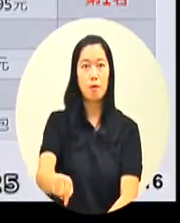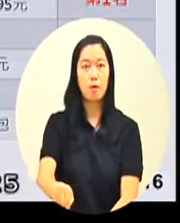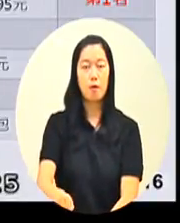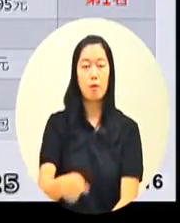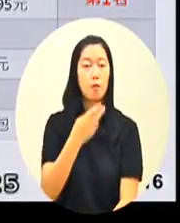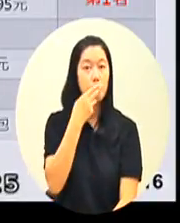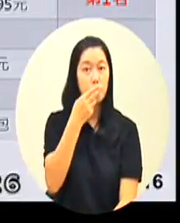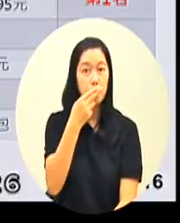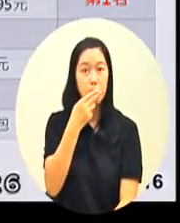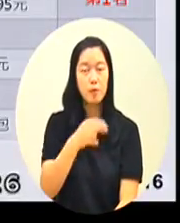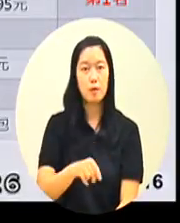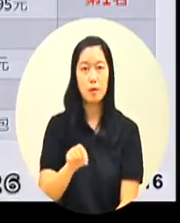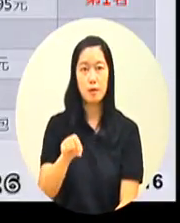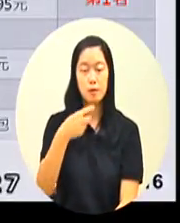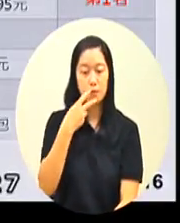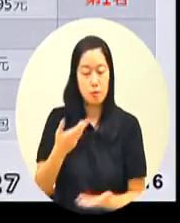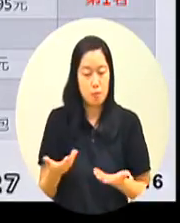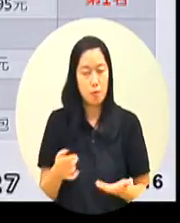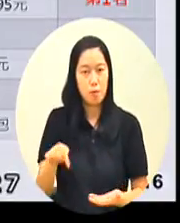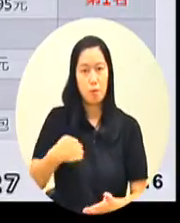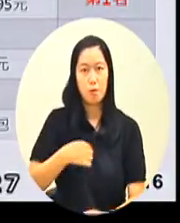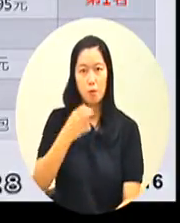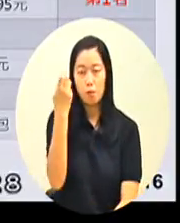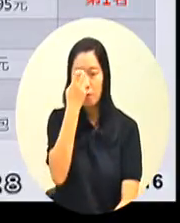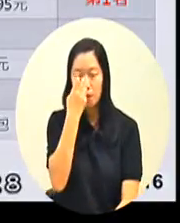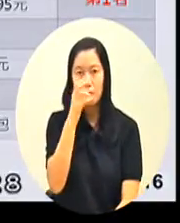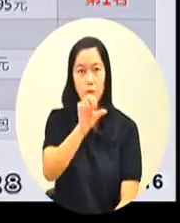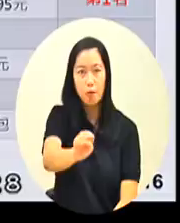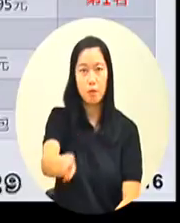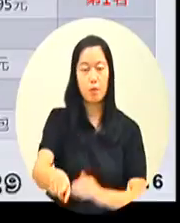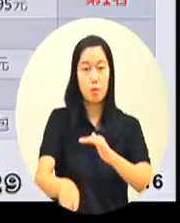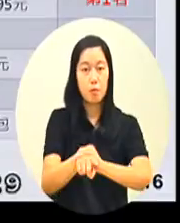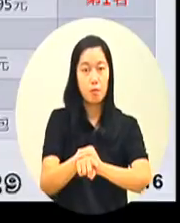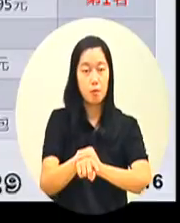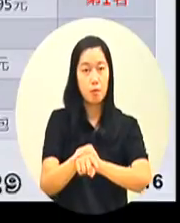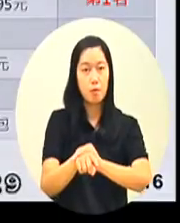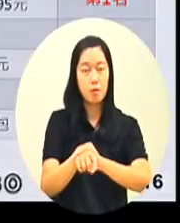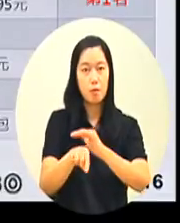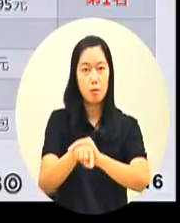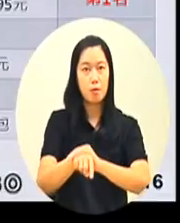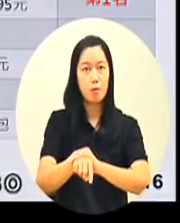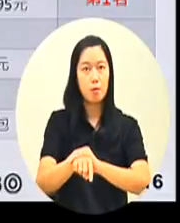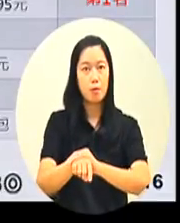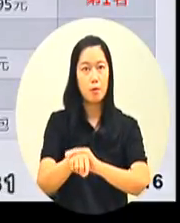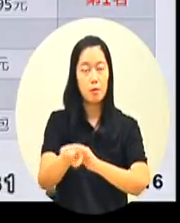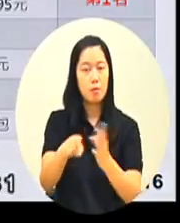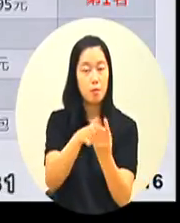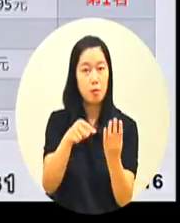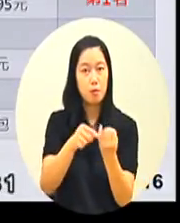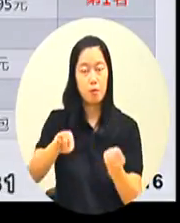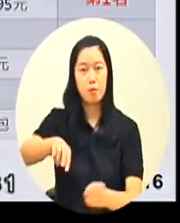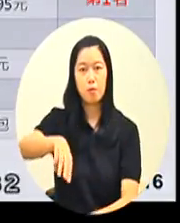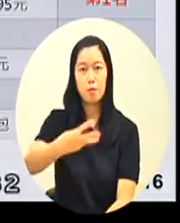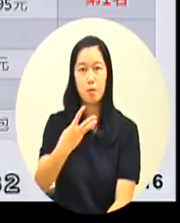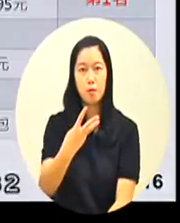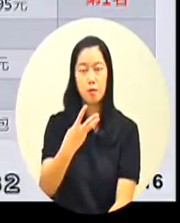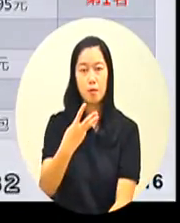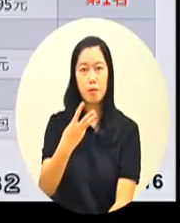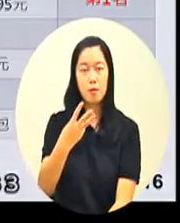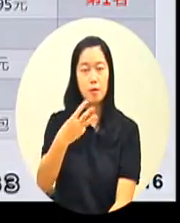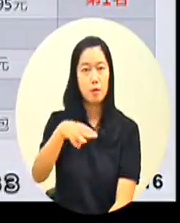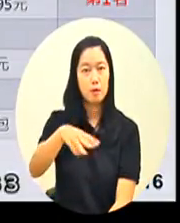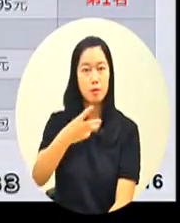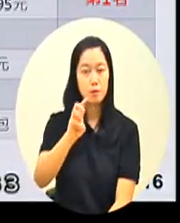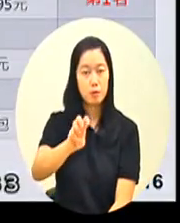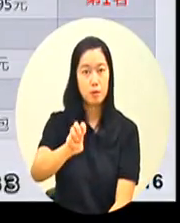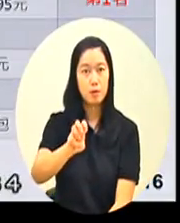分呢，我们已经查获到的违规这个私烟有370万包